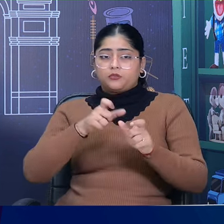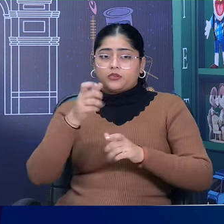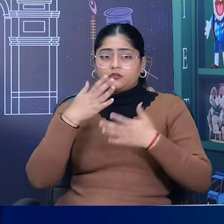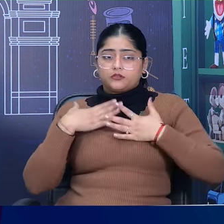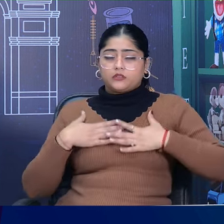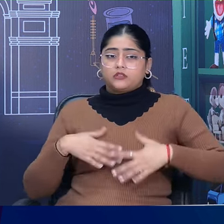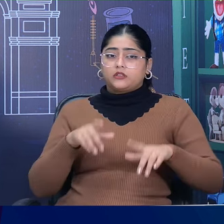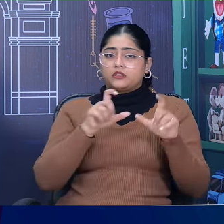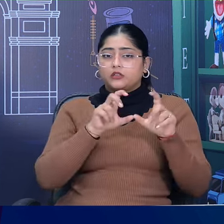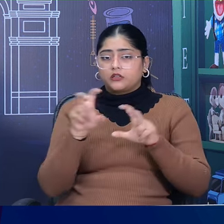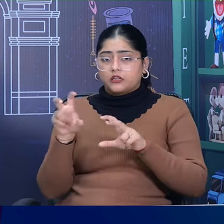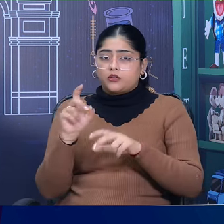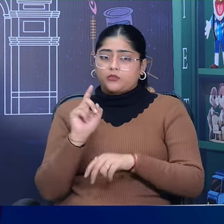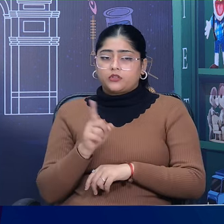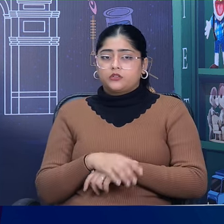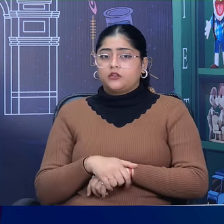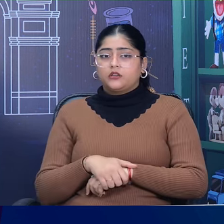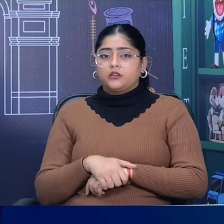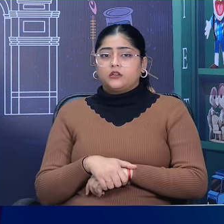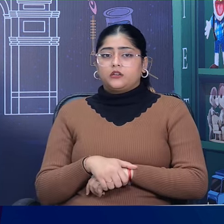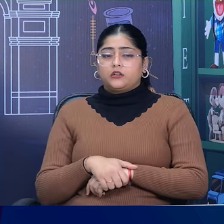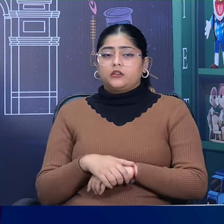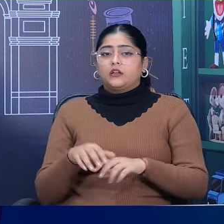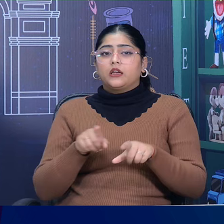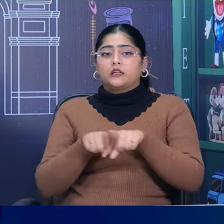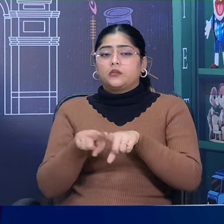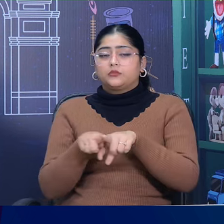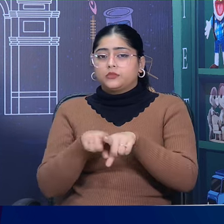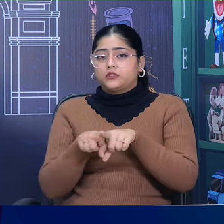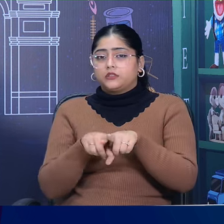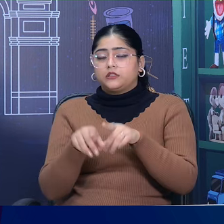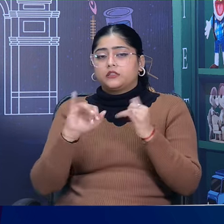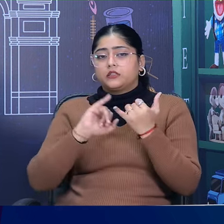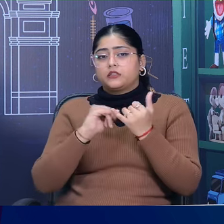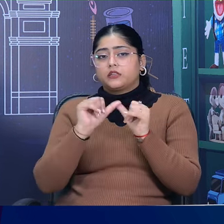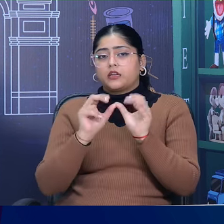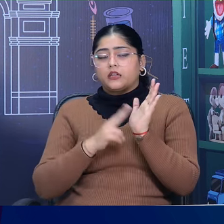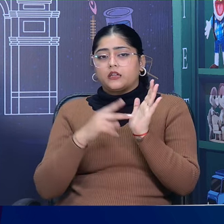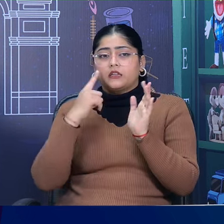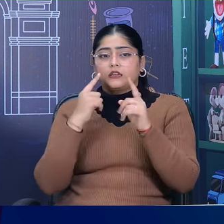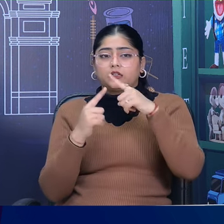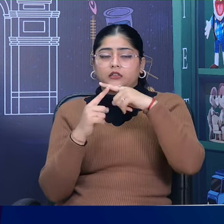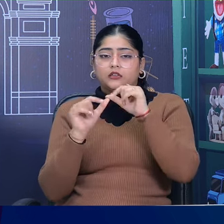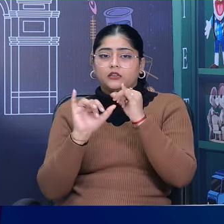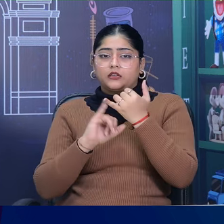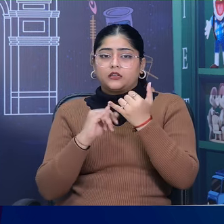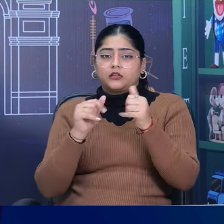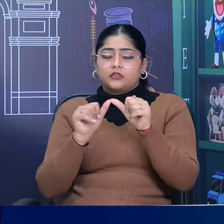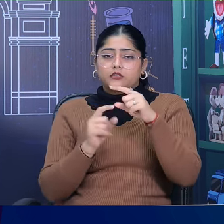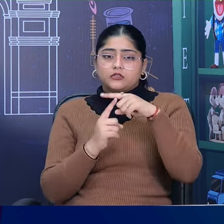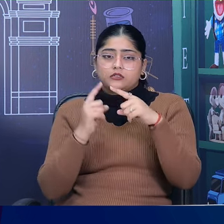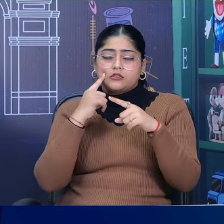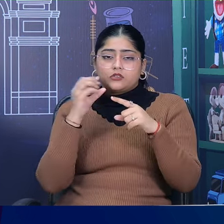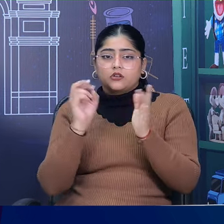सैनिटेशन जैसा कि हम सब जानते हैं सैनिटेशन का मतलब सैनिटेशन का मतलब होता है कि सैनिटरी यानी कि जो ओपन